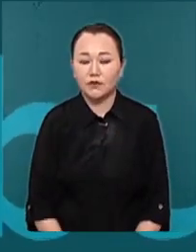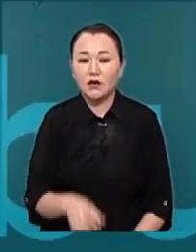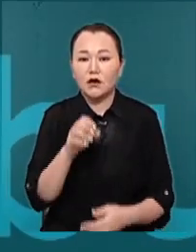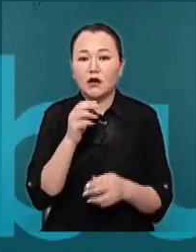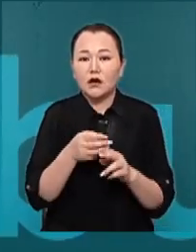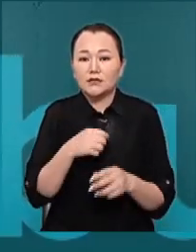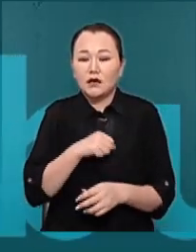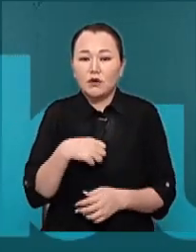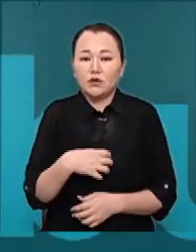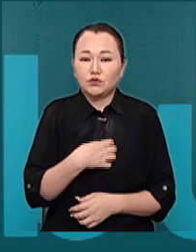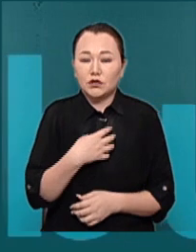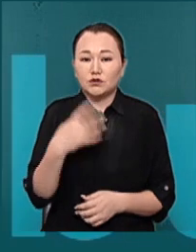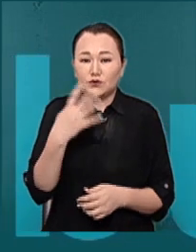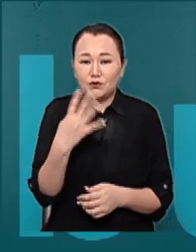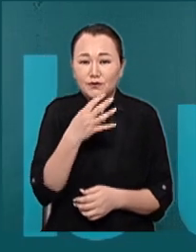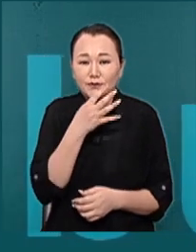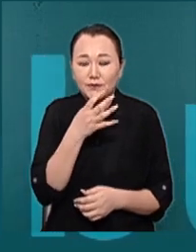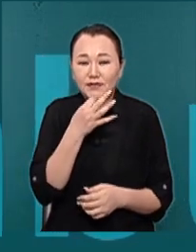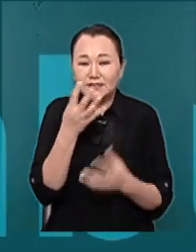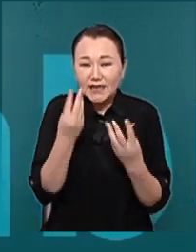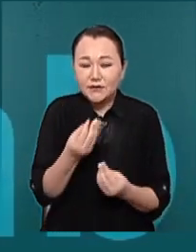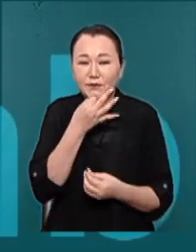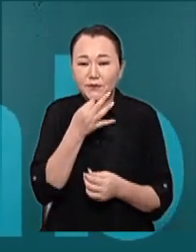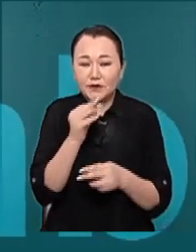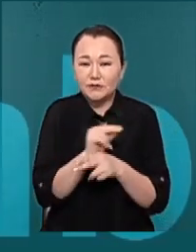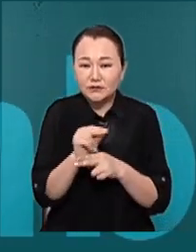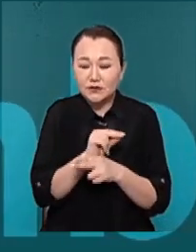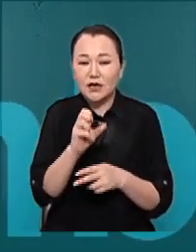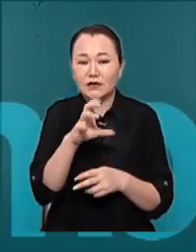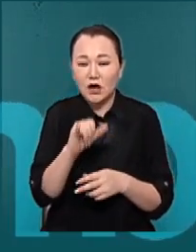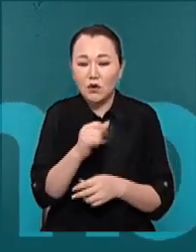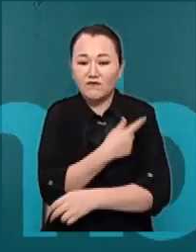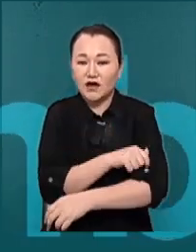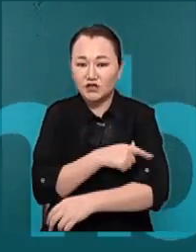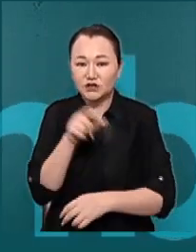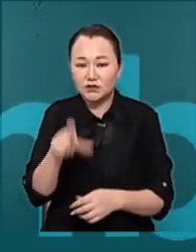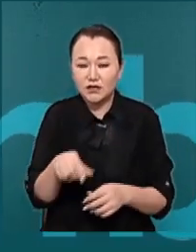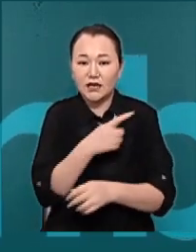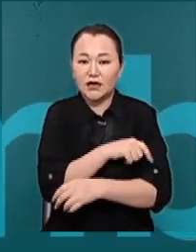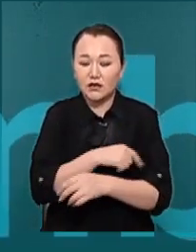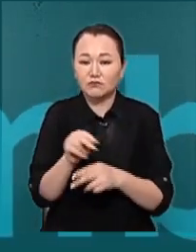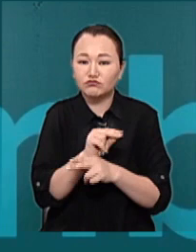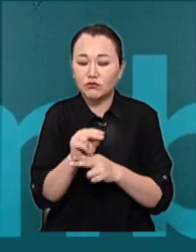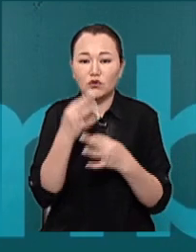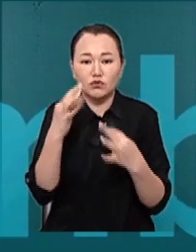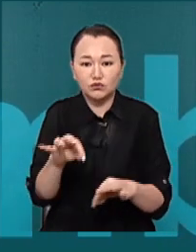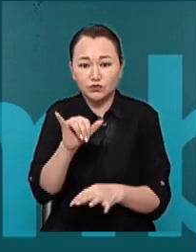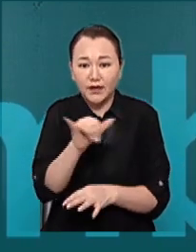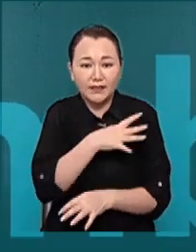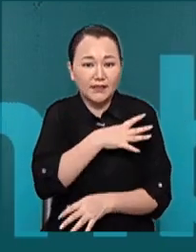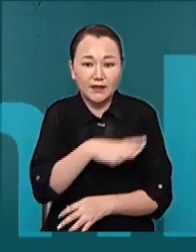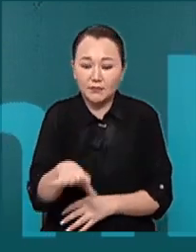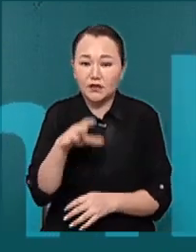Ал ең сұрақсы, қырқынан шықпаған балаларды осылай емдеп жүрген атыраулық медбикенің клиникалық ем жасауға рұқсаты да